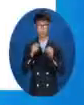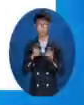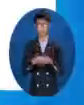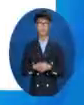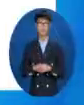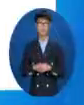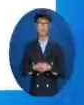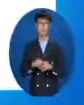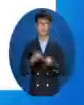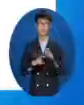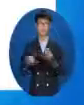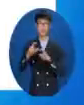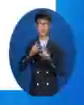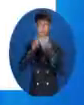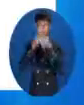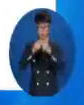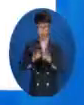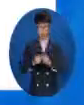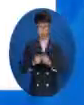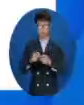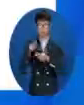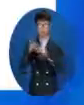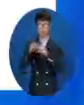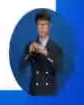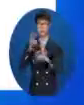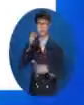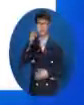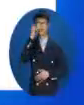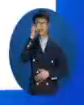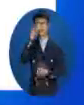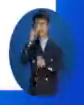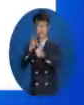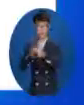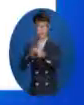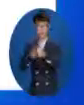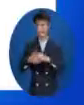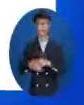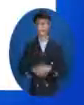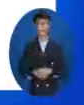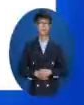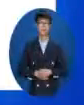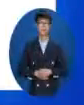이상 자세한 사항은 천안시 일자리 종합센터로 문의하시길 바랍니다.